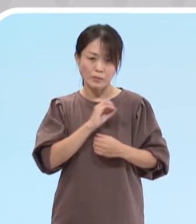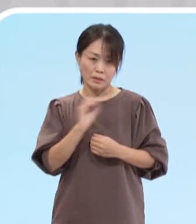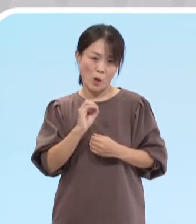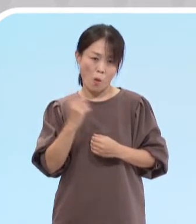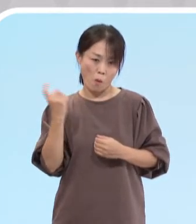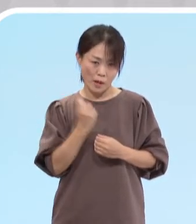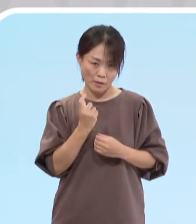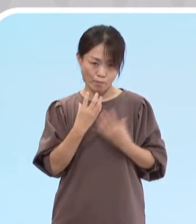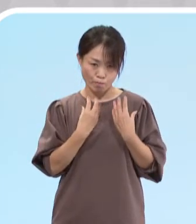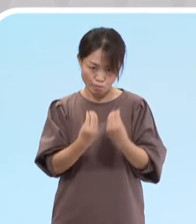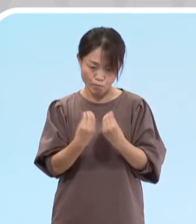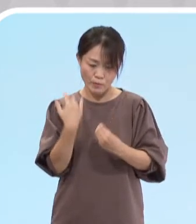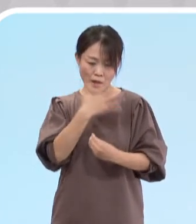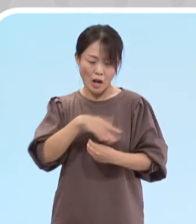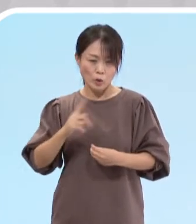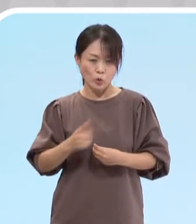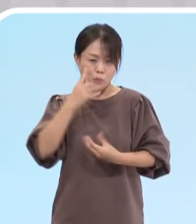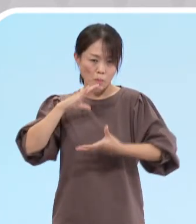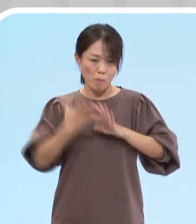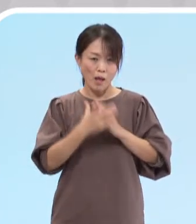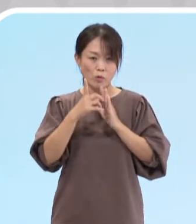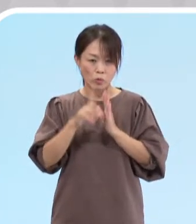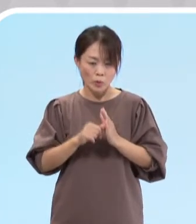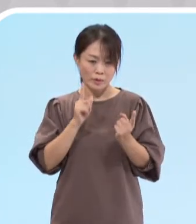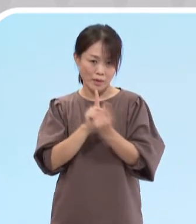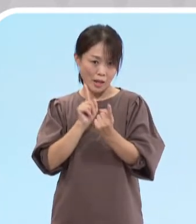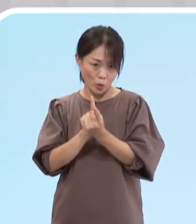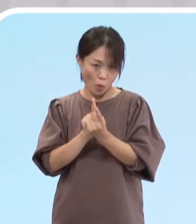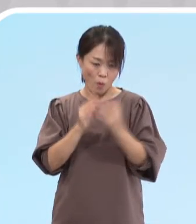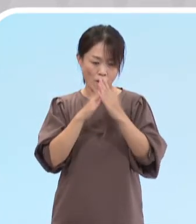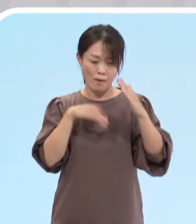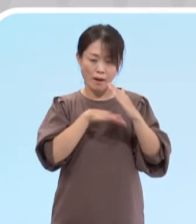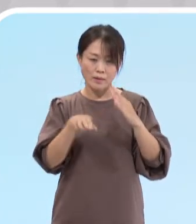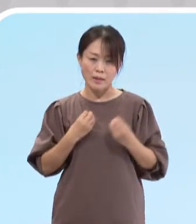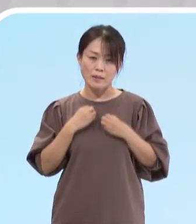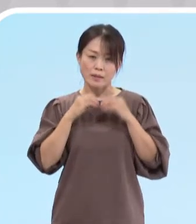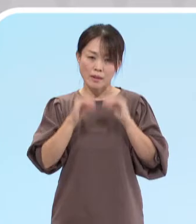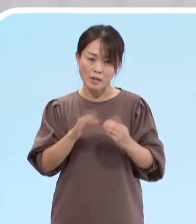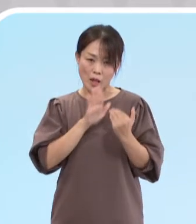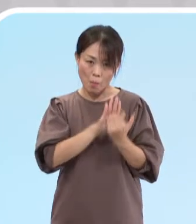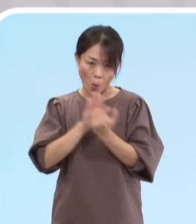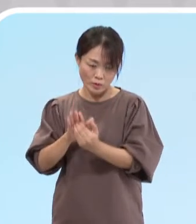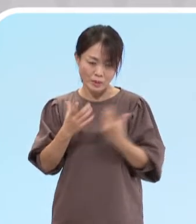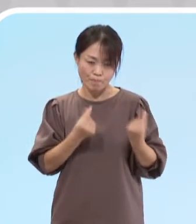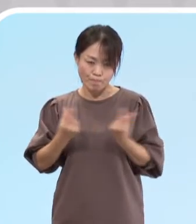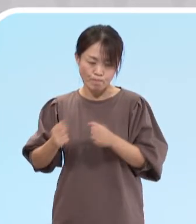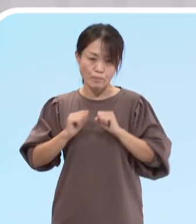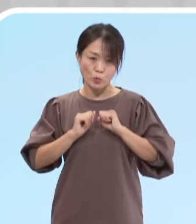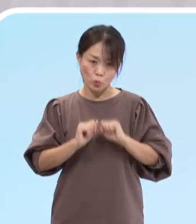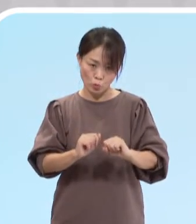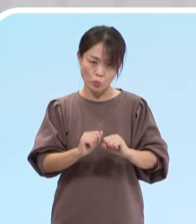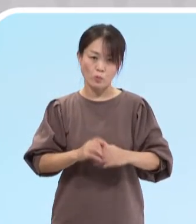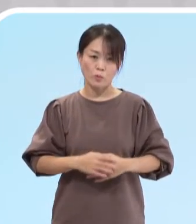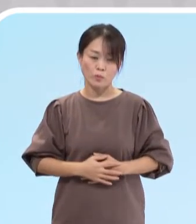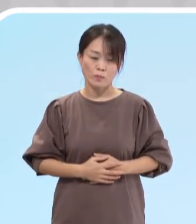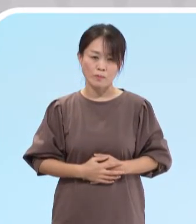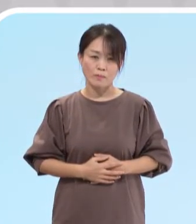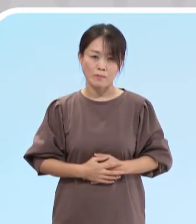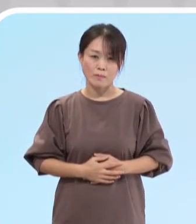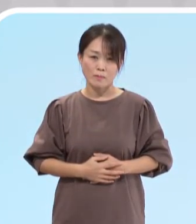ゼロを堅持し、容体急変への適切な対応、家庭内感染の防止を徹底していき